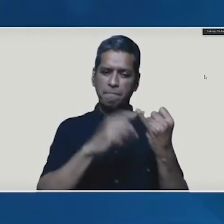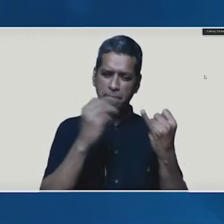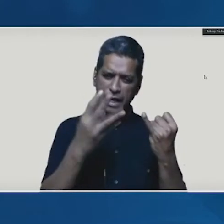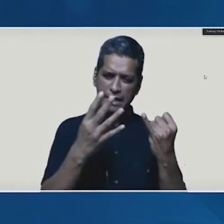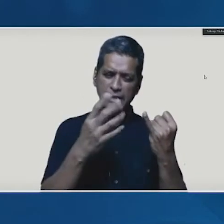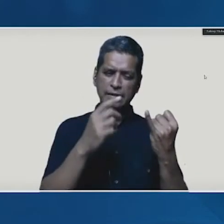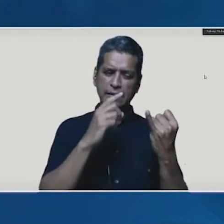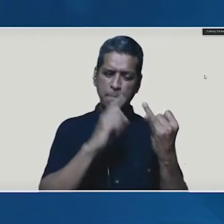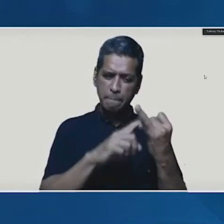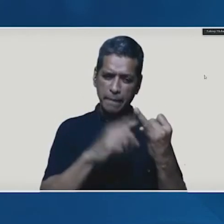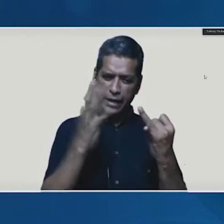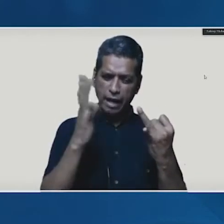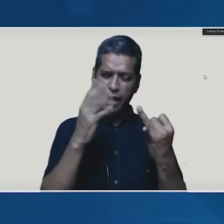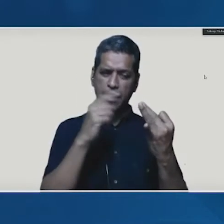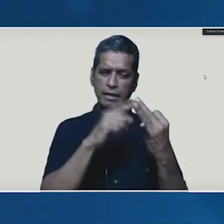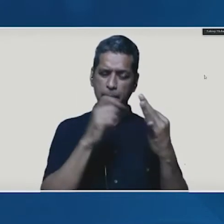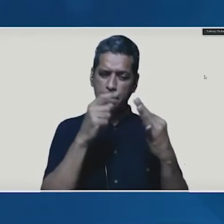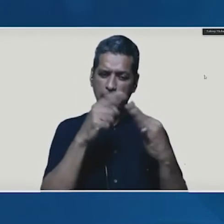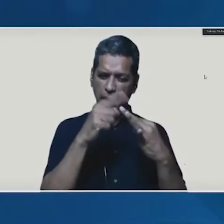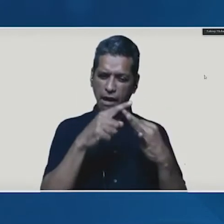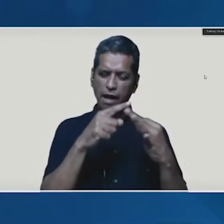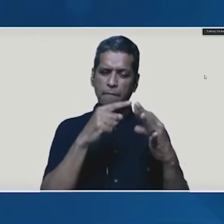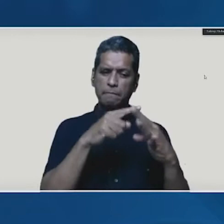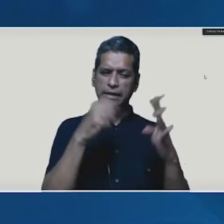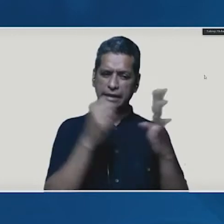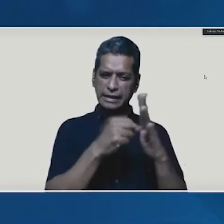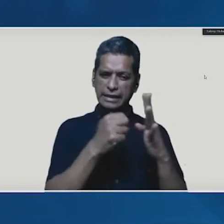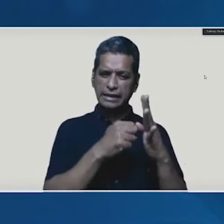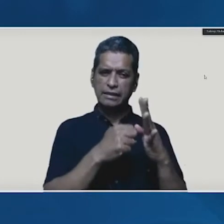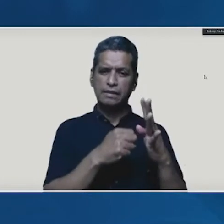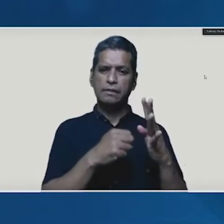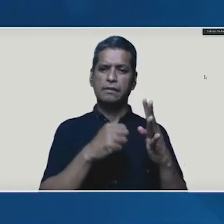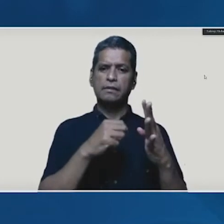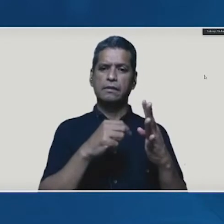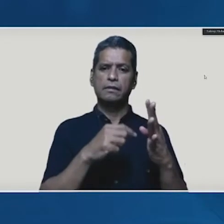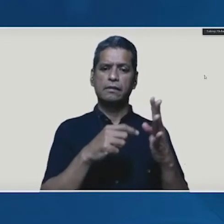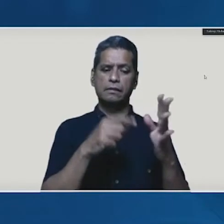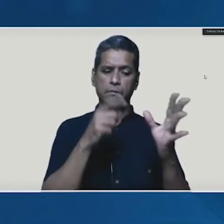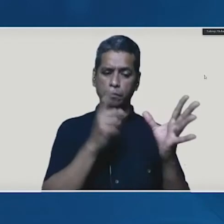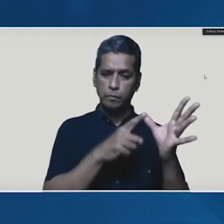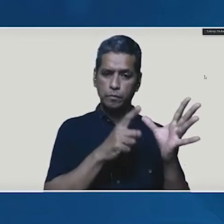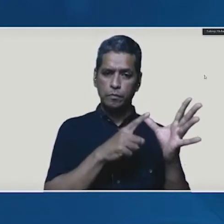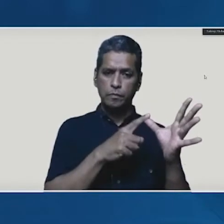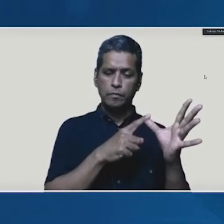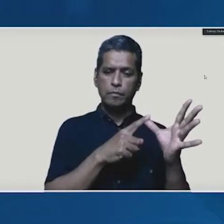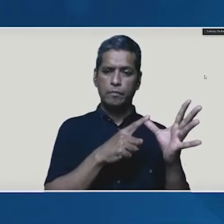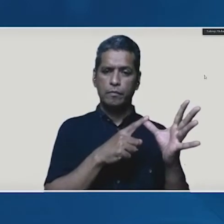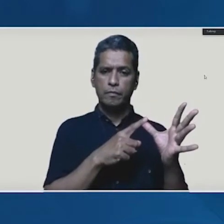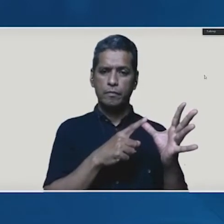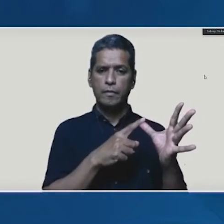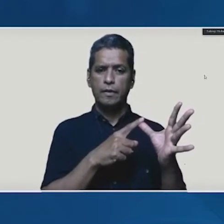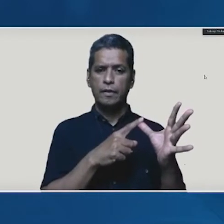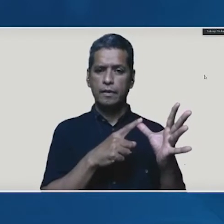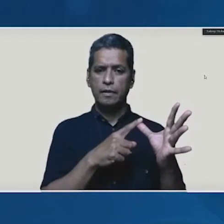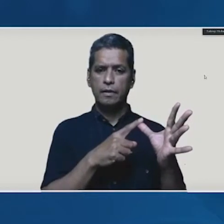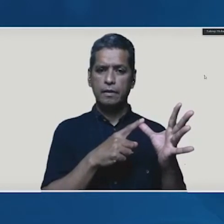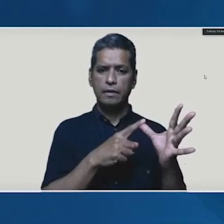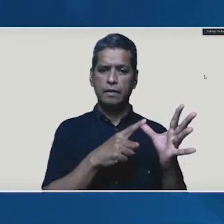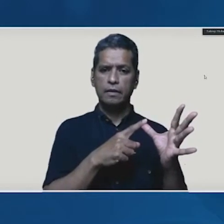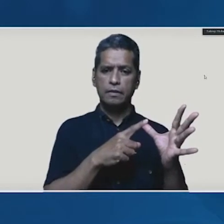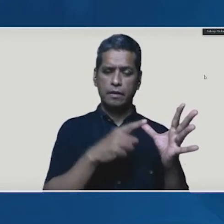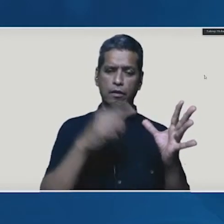kemudian bersih menunjukkan bahwa kerajaan demi kerajaan